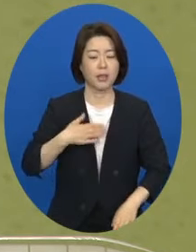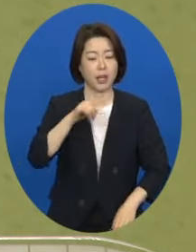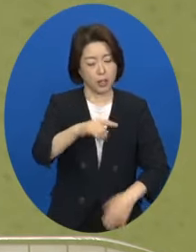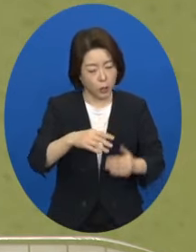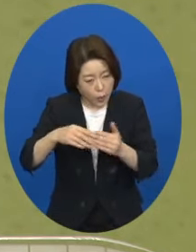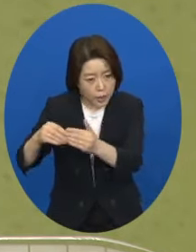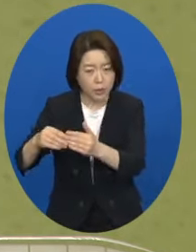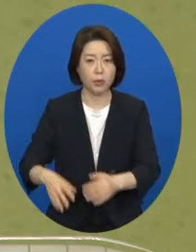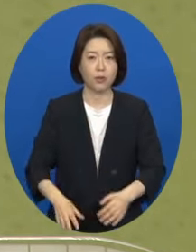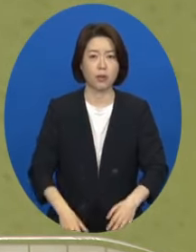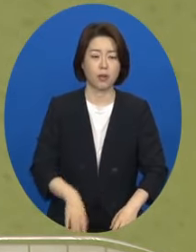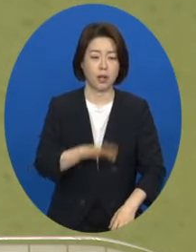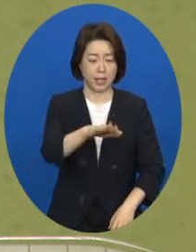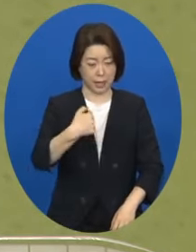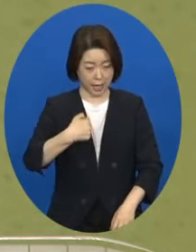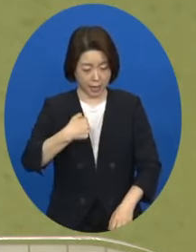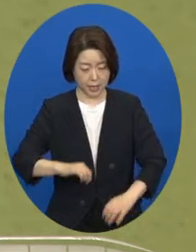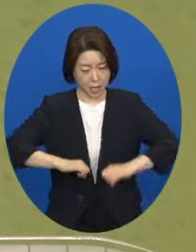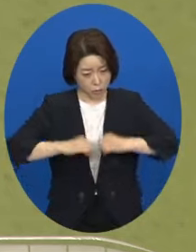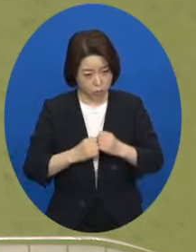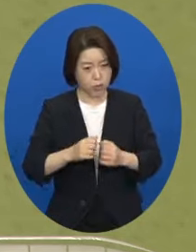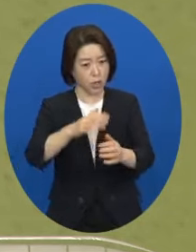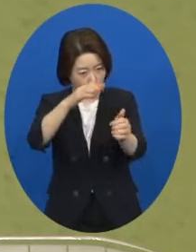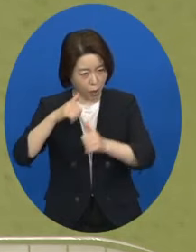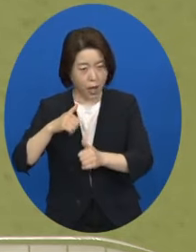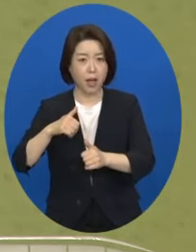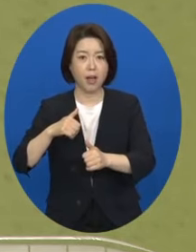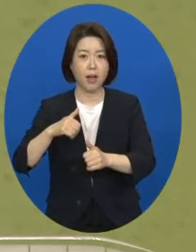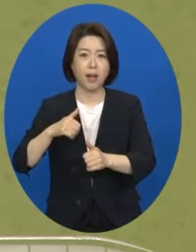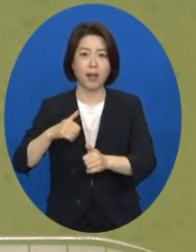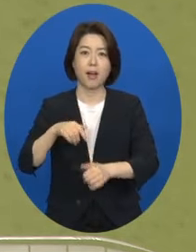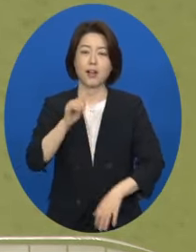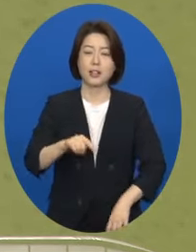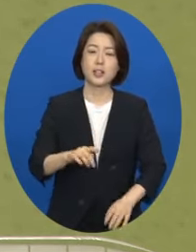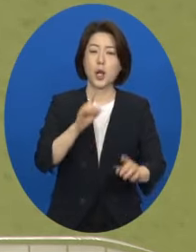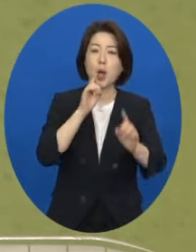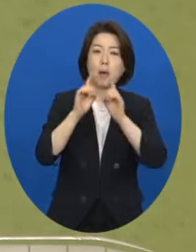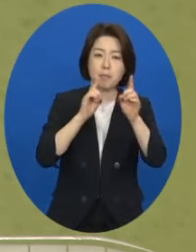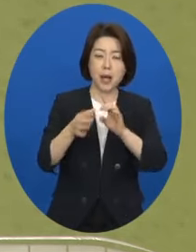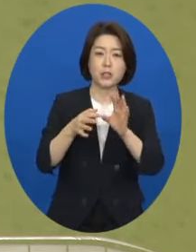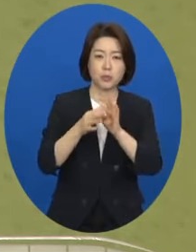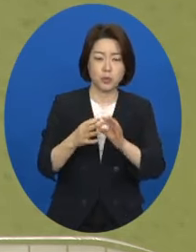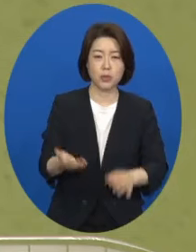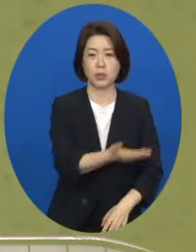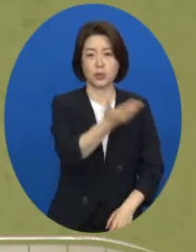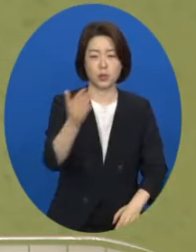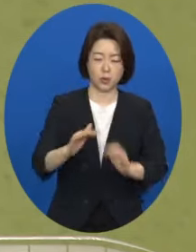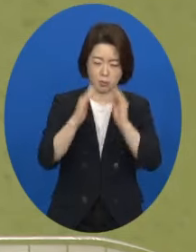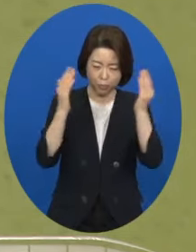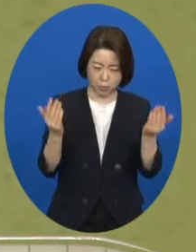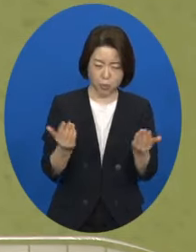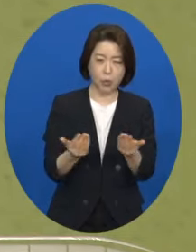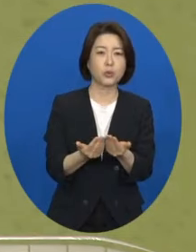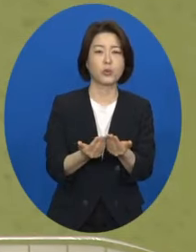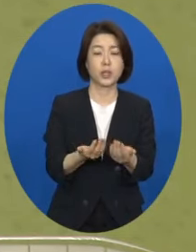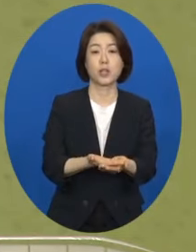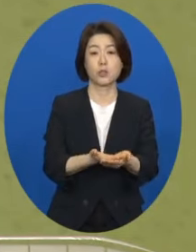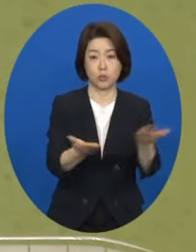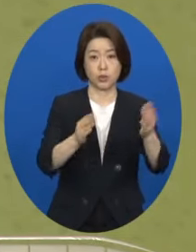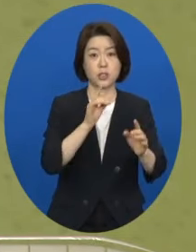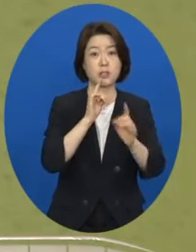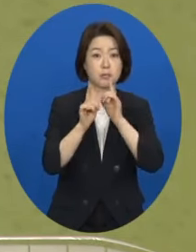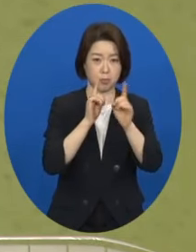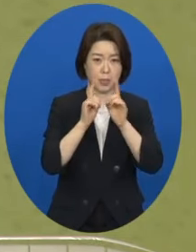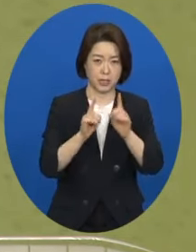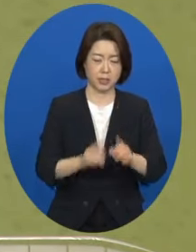와 라고 주님은 오늘 우리에게도 이 말씀을 통해서 여러분 모두에게 주시고 있는 것입니다.